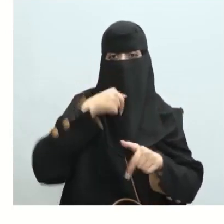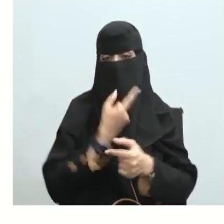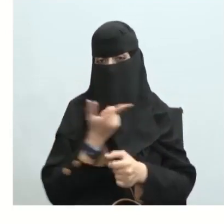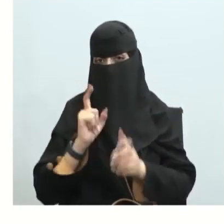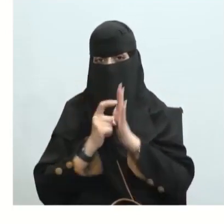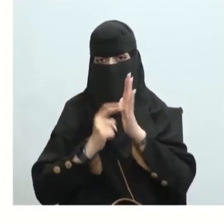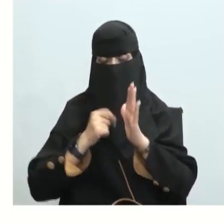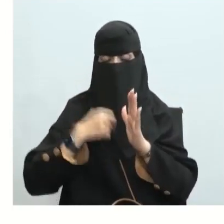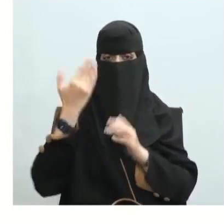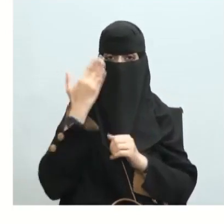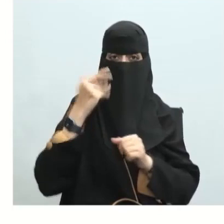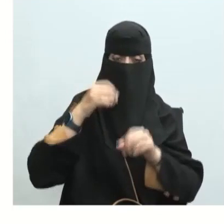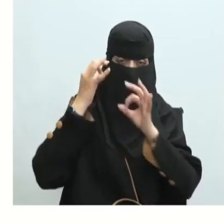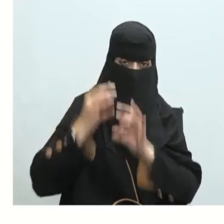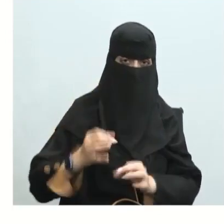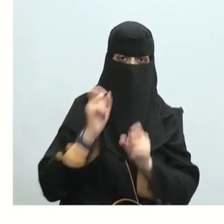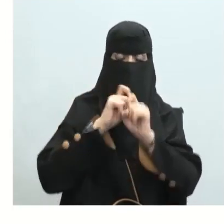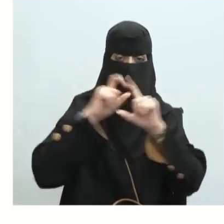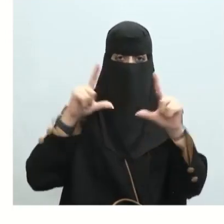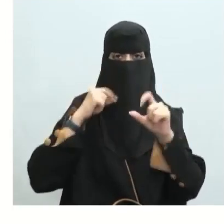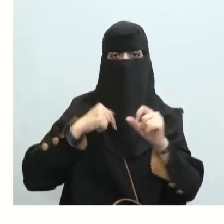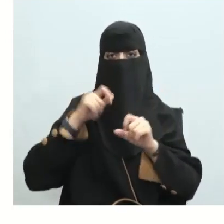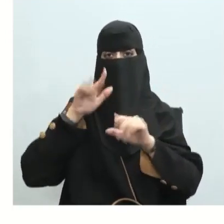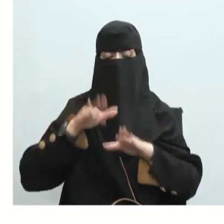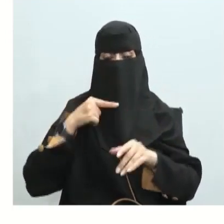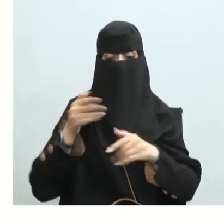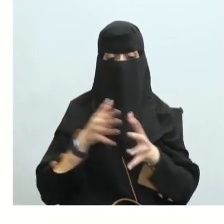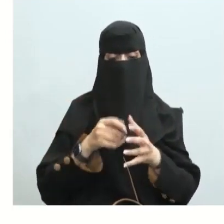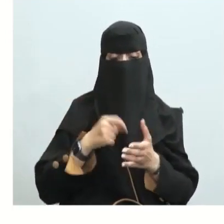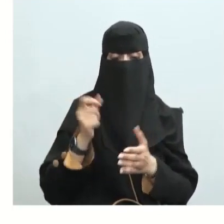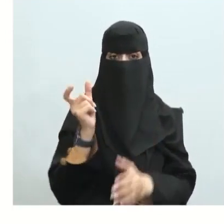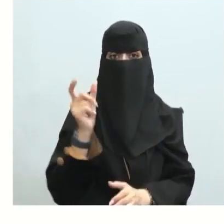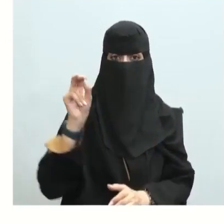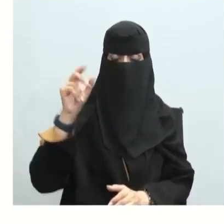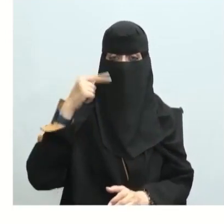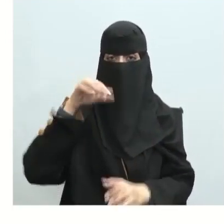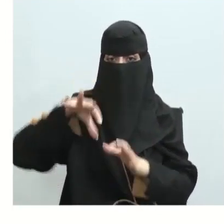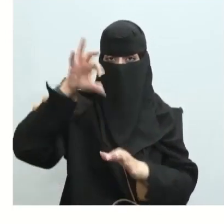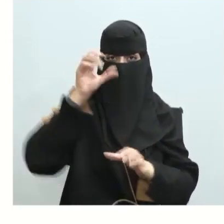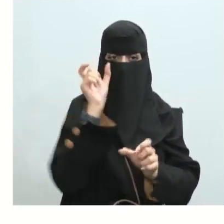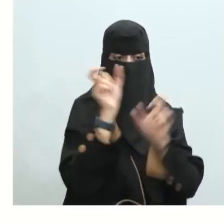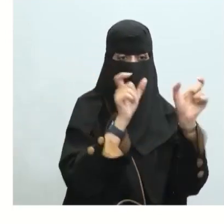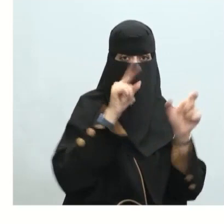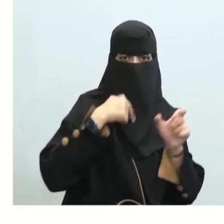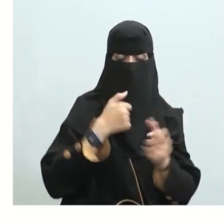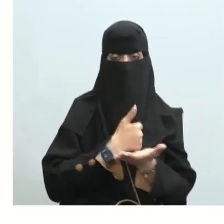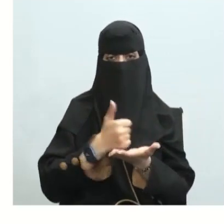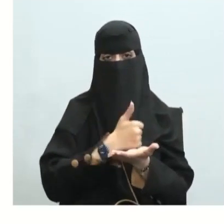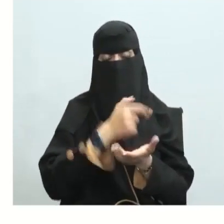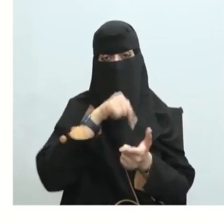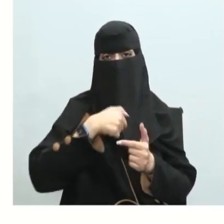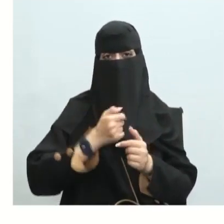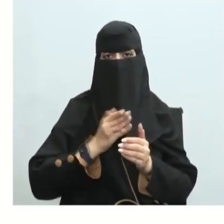عناصر الخطبه ودقه العباره ووضوحها رابعا نقح نقح الالفاظ بناء الجمل واساليب التاثير ثم